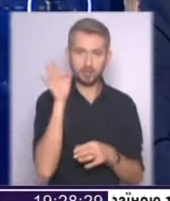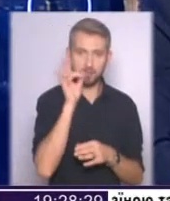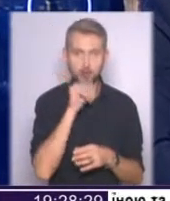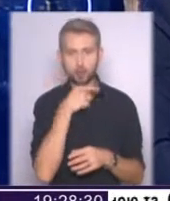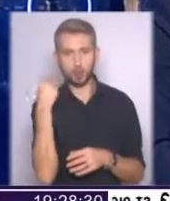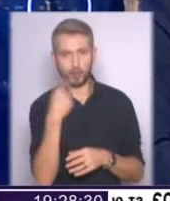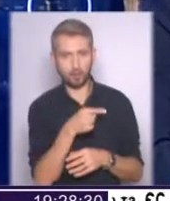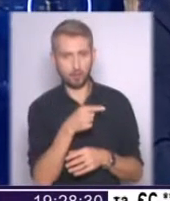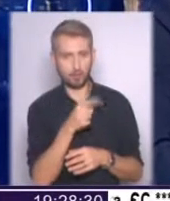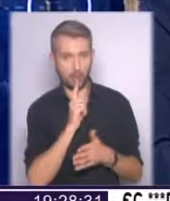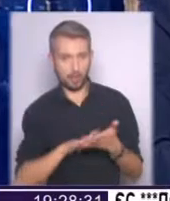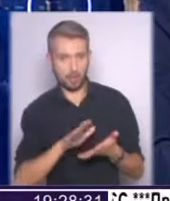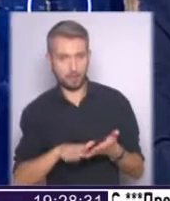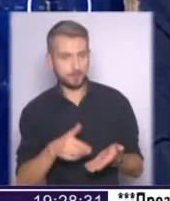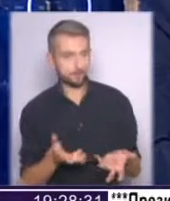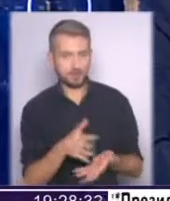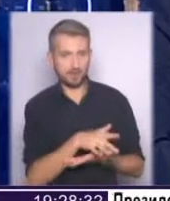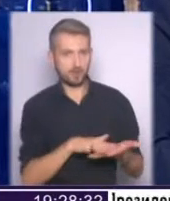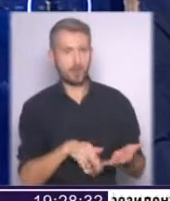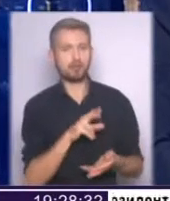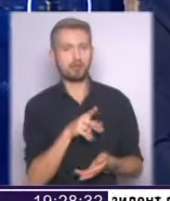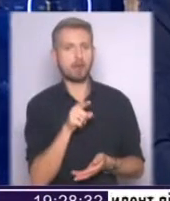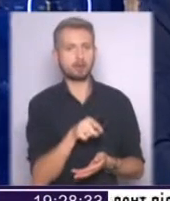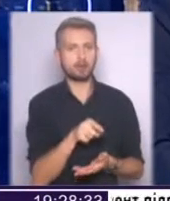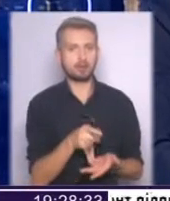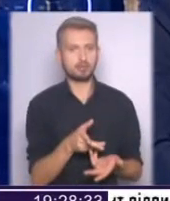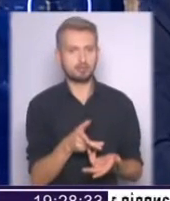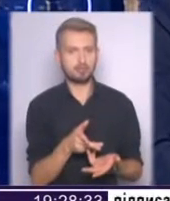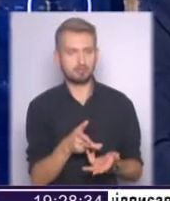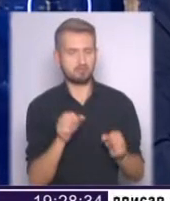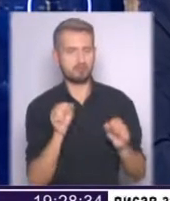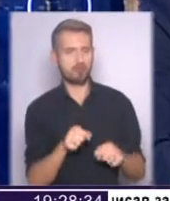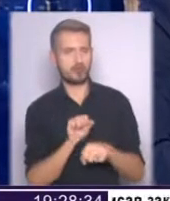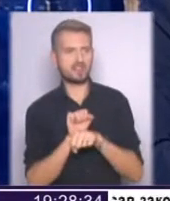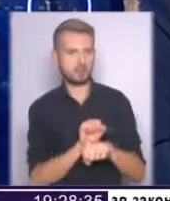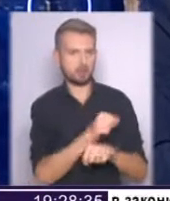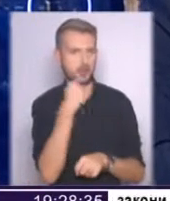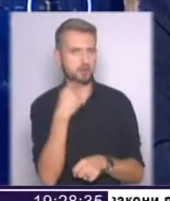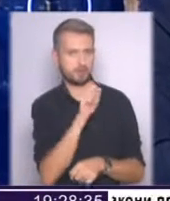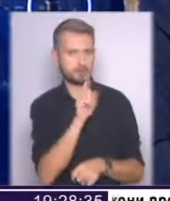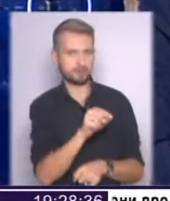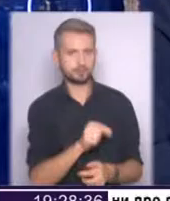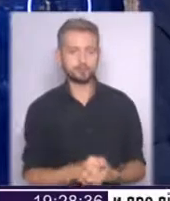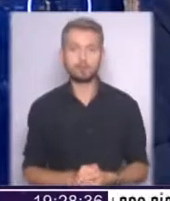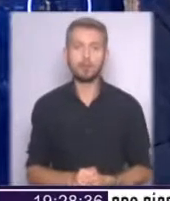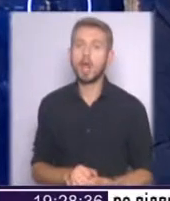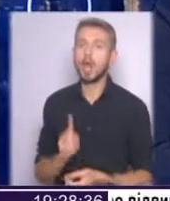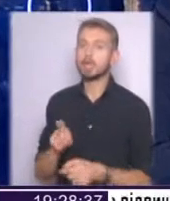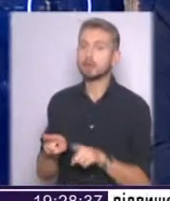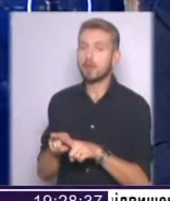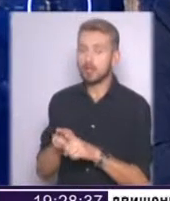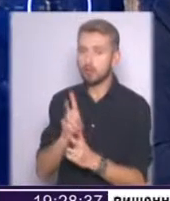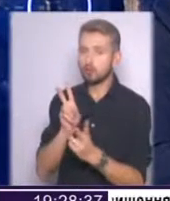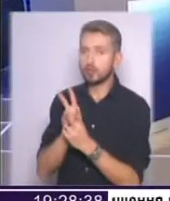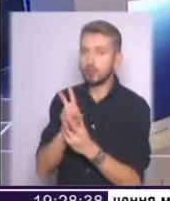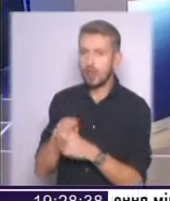Росією закулісні, ну то вибачте, як тоді дієвим підходом дійсно можна стримувати Росію? Ні, але все ж таки